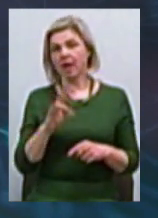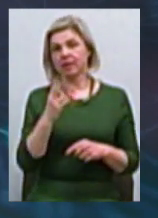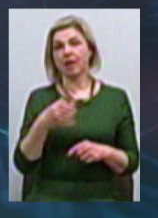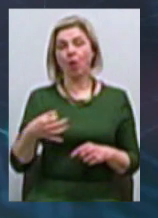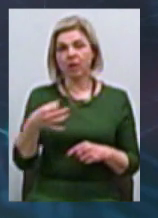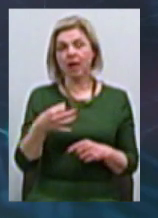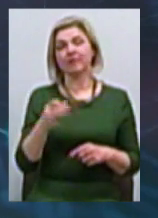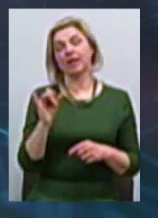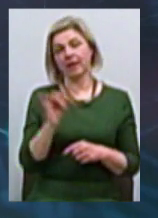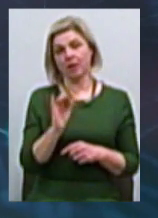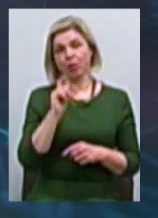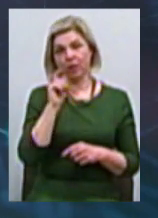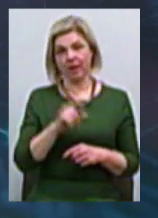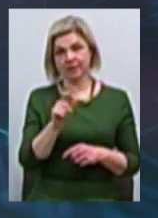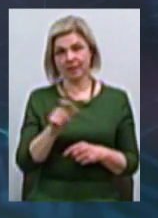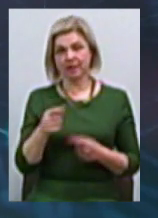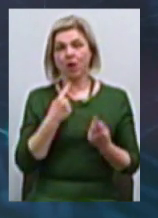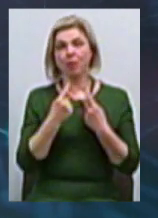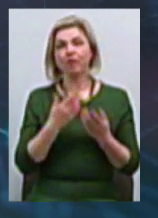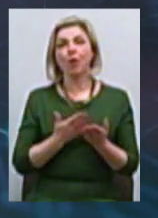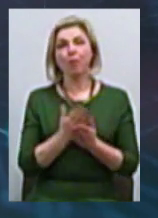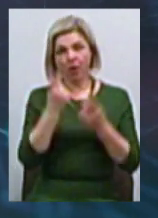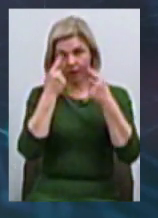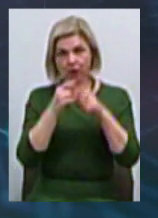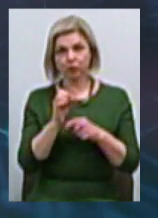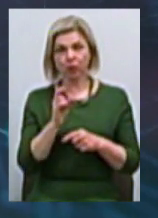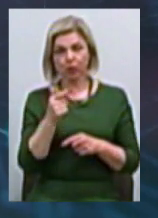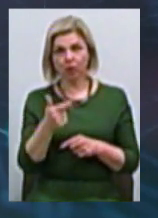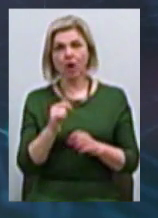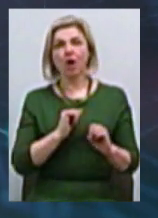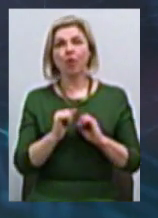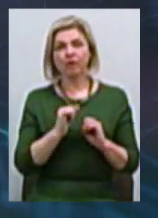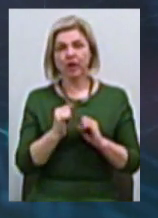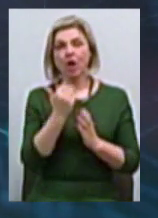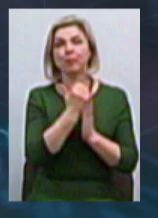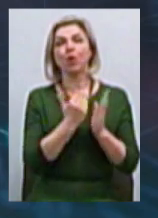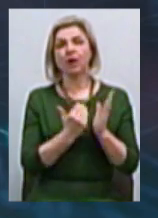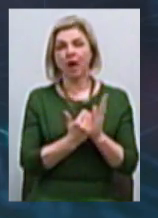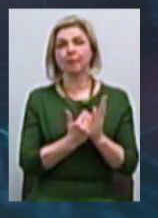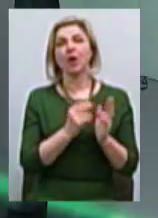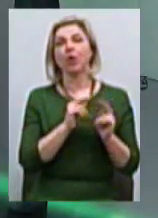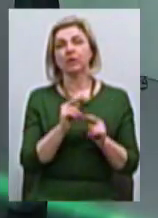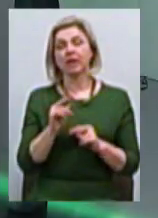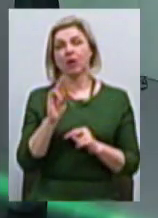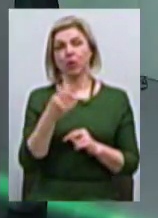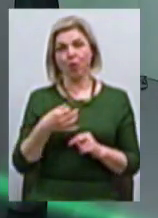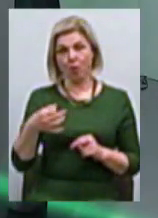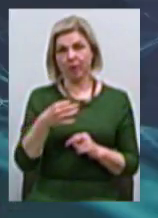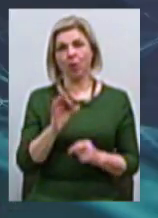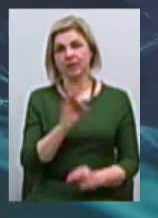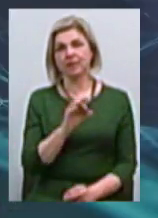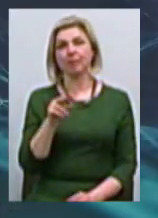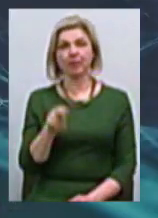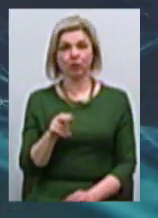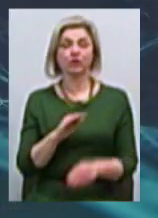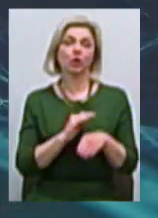українцям, говоримо з політтехнологом, координатором програм Комітету виборців України Миколаївської області Олександром Охмановським. Я вас вітаю.